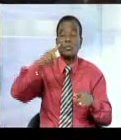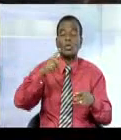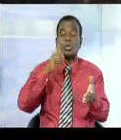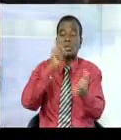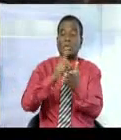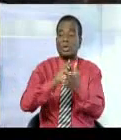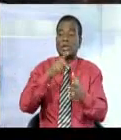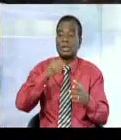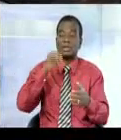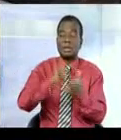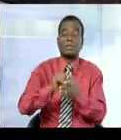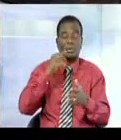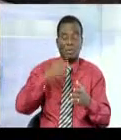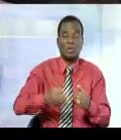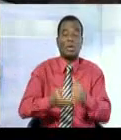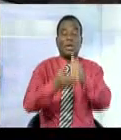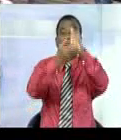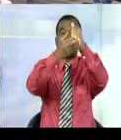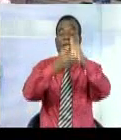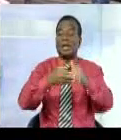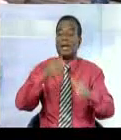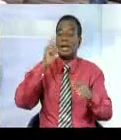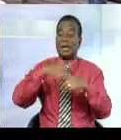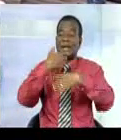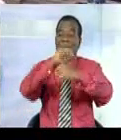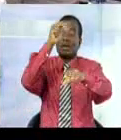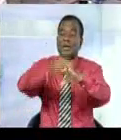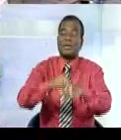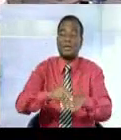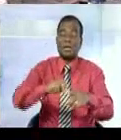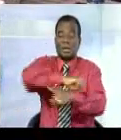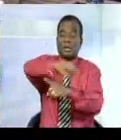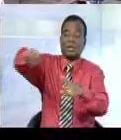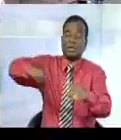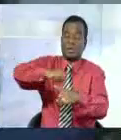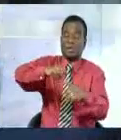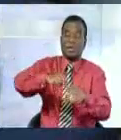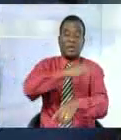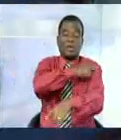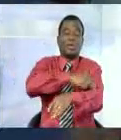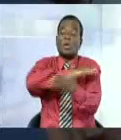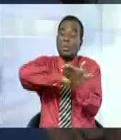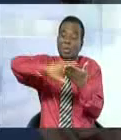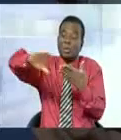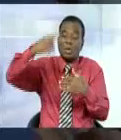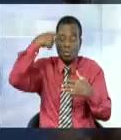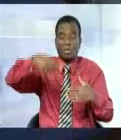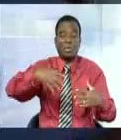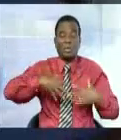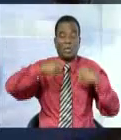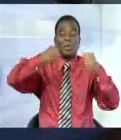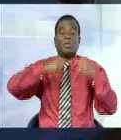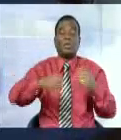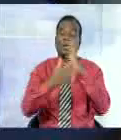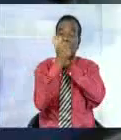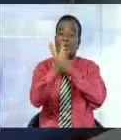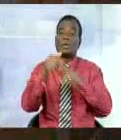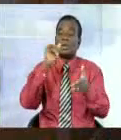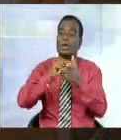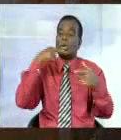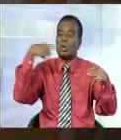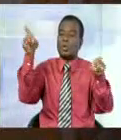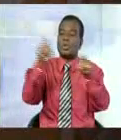cette formation vise à contribuer durablement à la création d'un environnement hospitalier sain pour des soins de qualité. Il s'agit